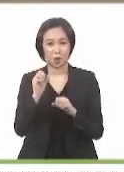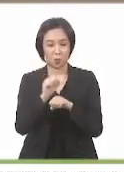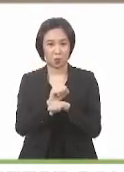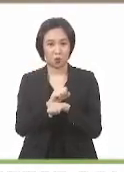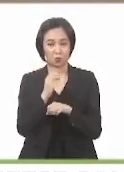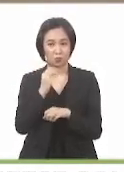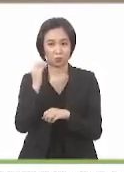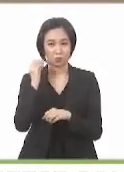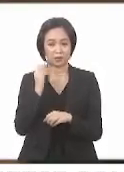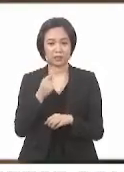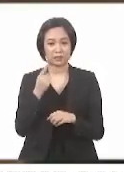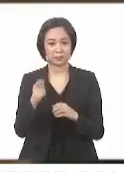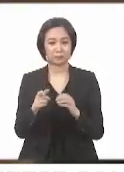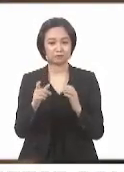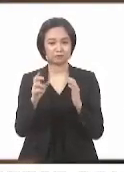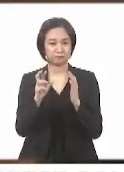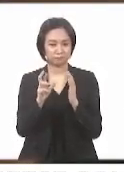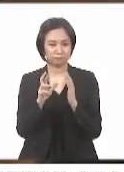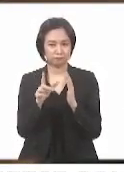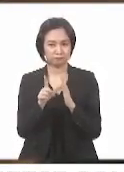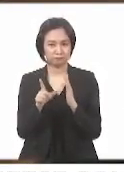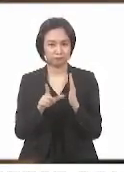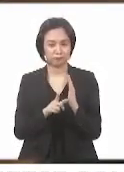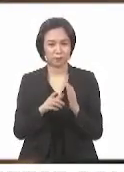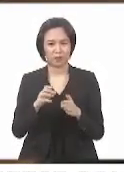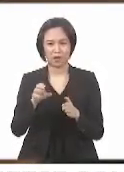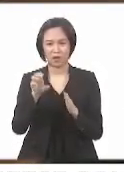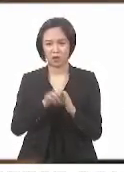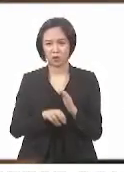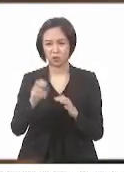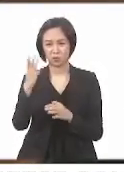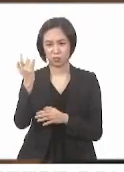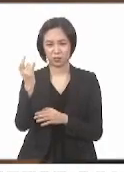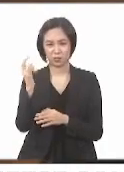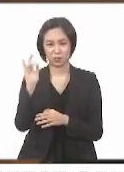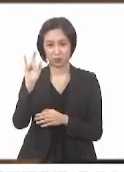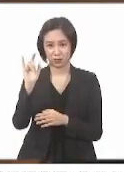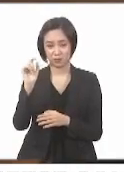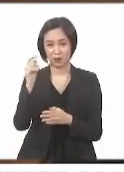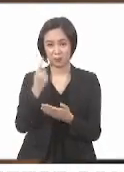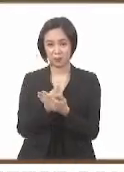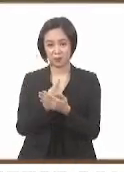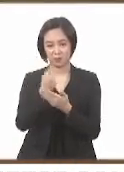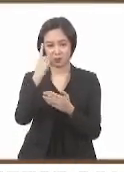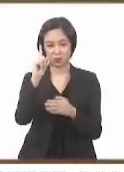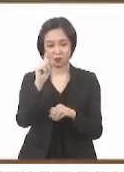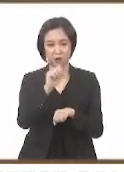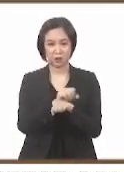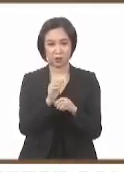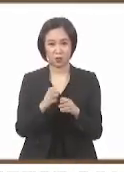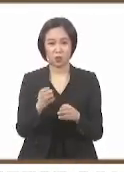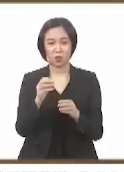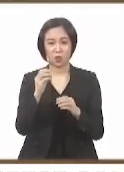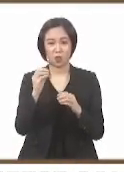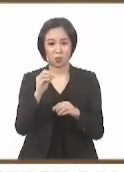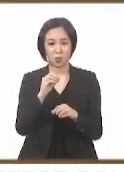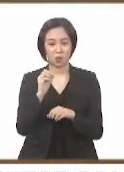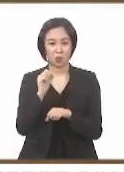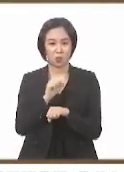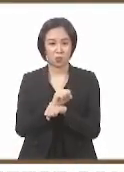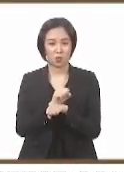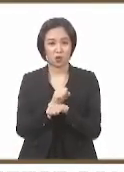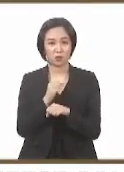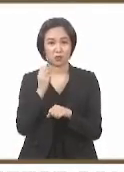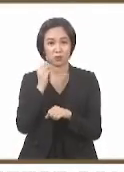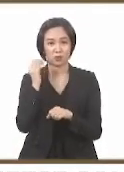batas, babawasan ng 25 pesos ang tax ng isang empleyado na naka-work from home at tatanggalin na ang buwis sa kanilang